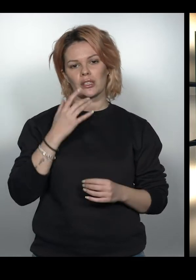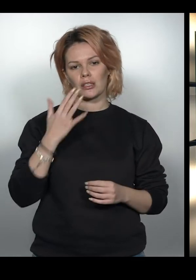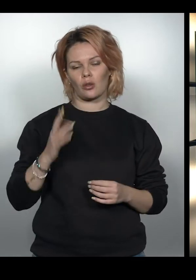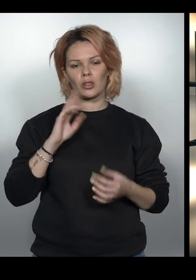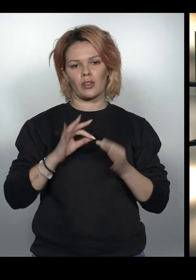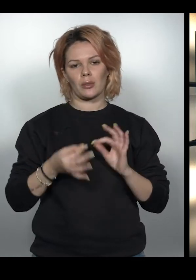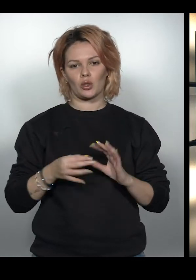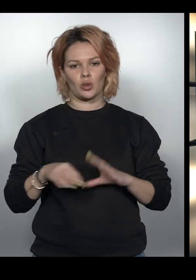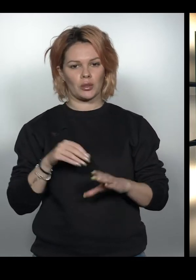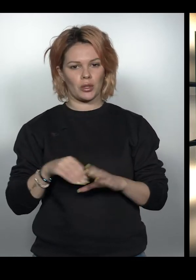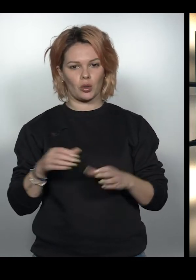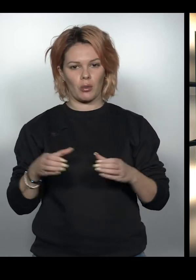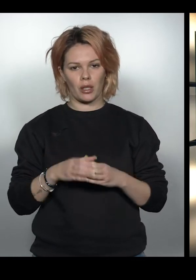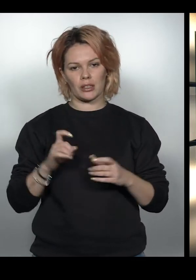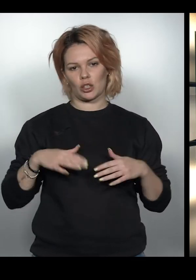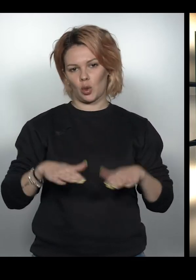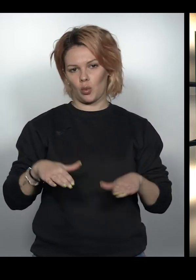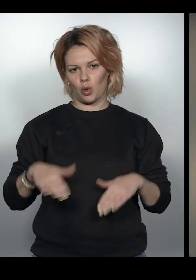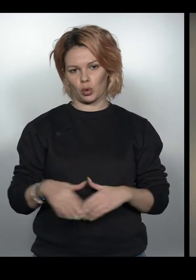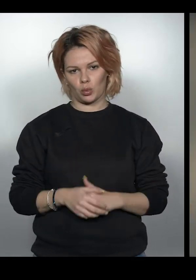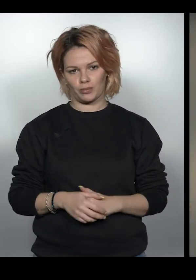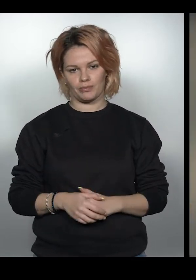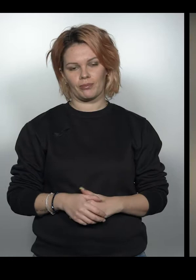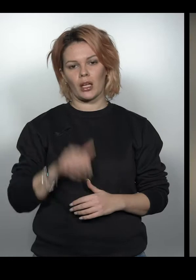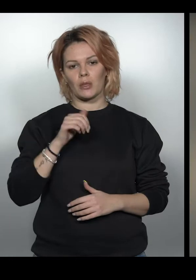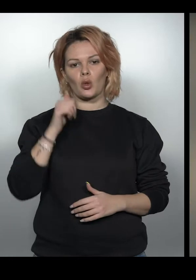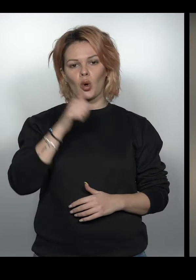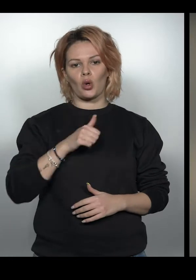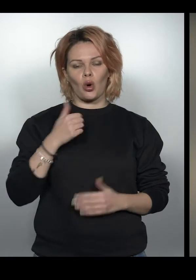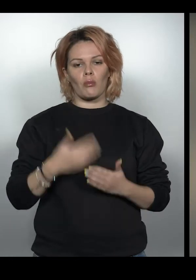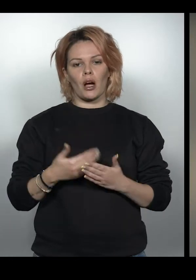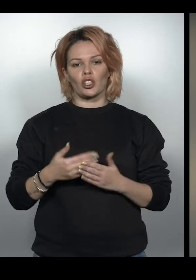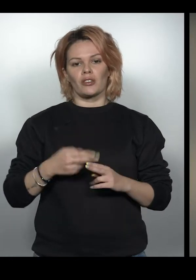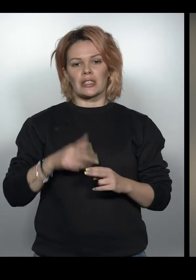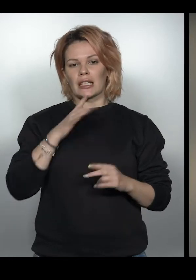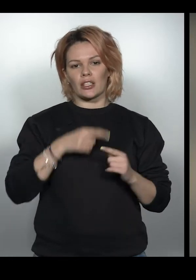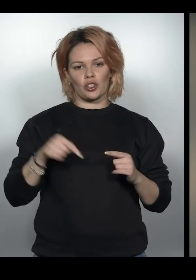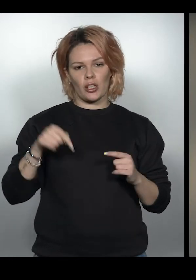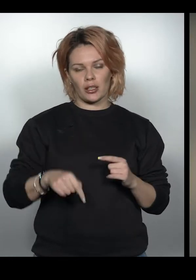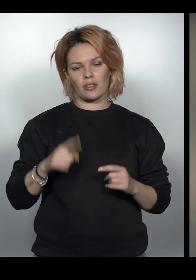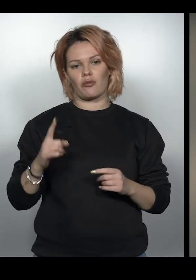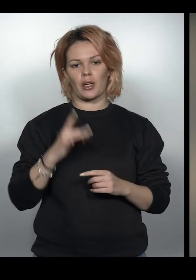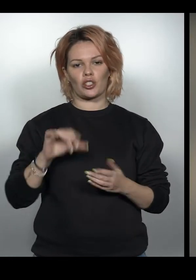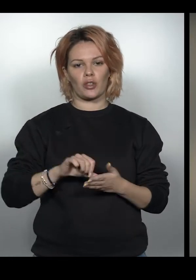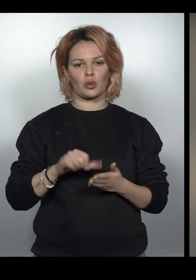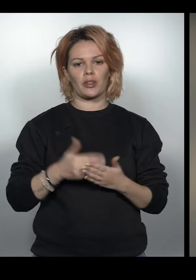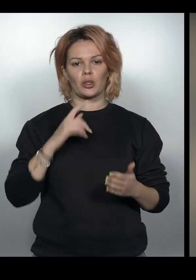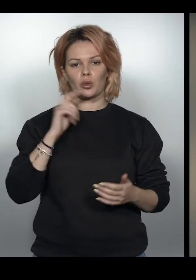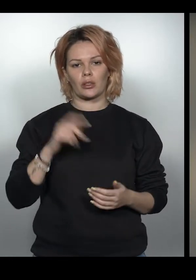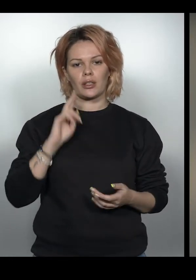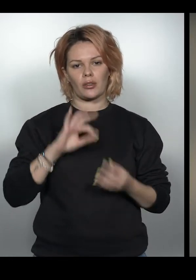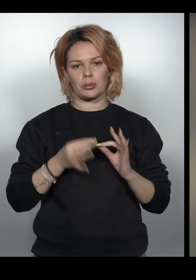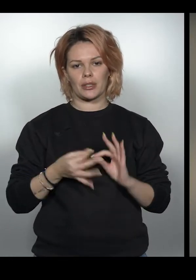національну дефлімпійську збірну команду зі сноуборду. Минулого року майже у цей самий час вони вперше виступили від України